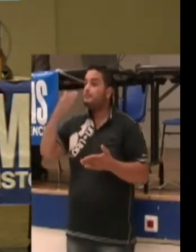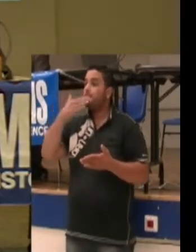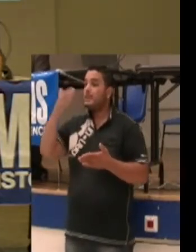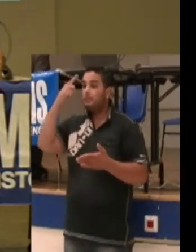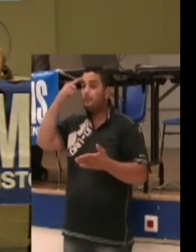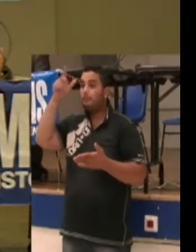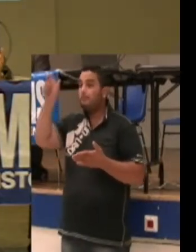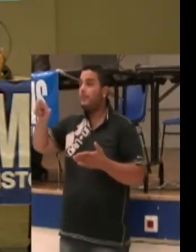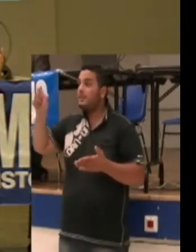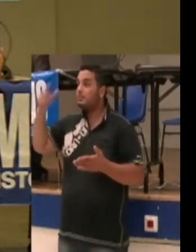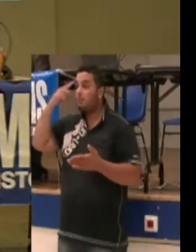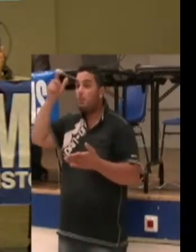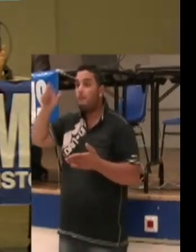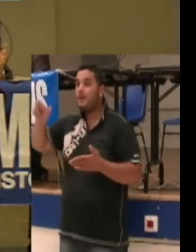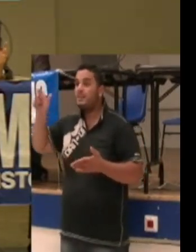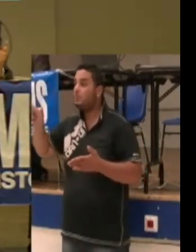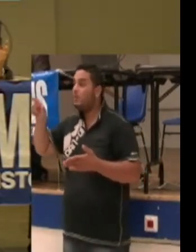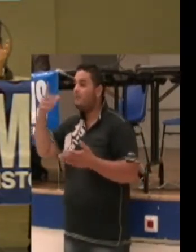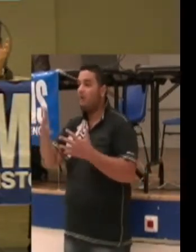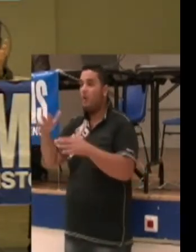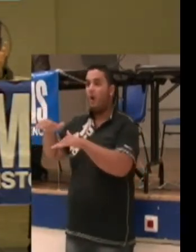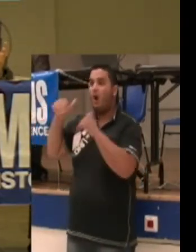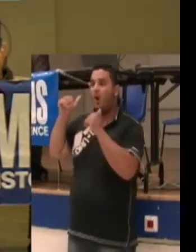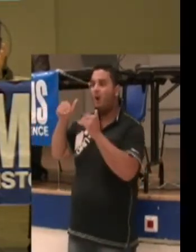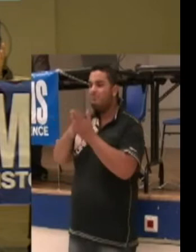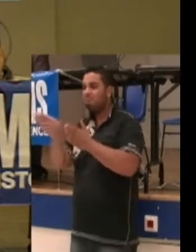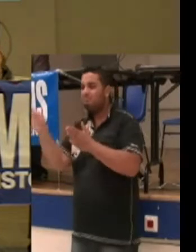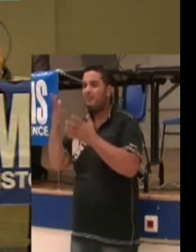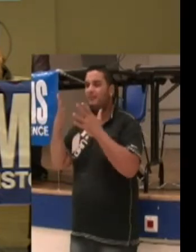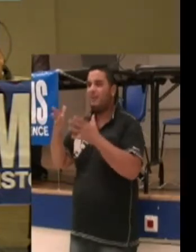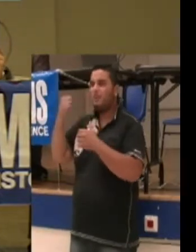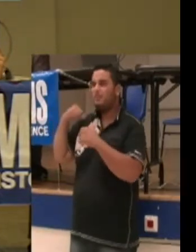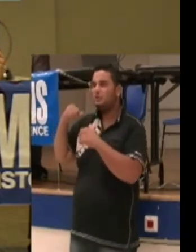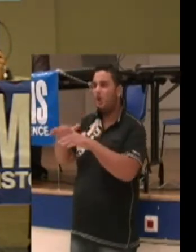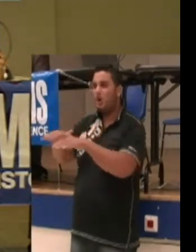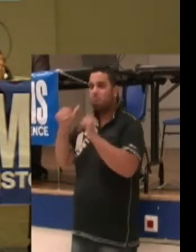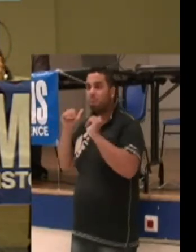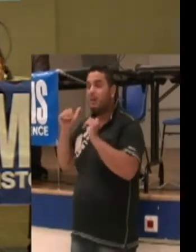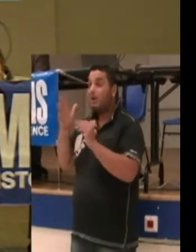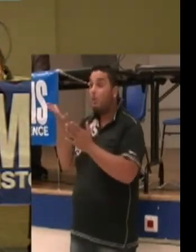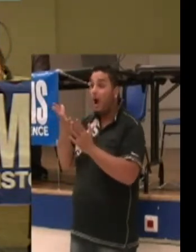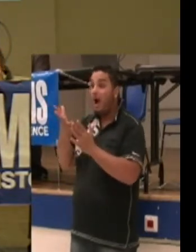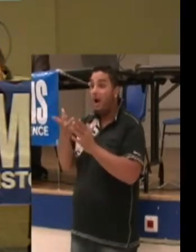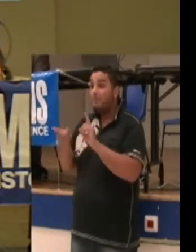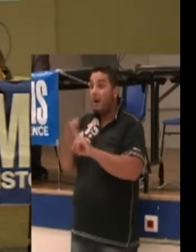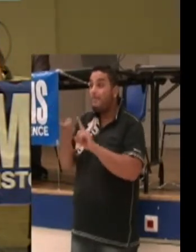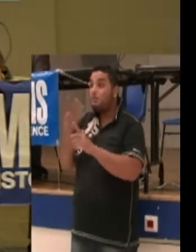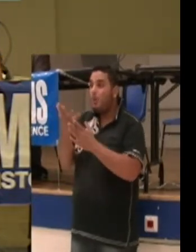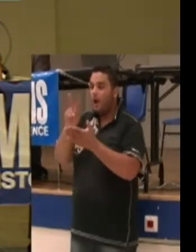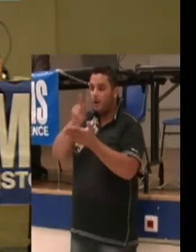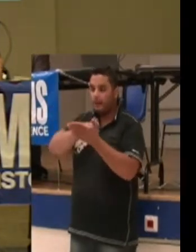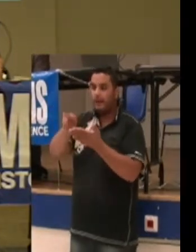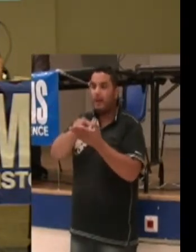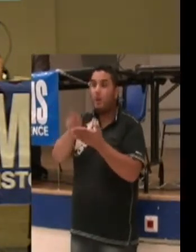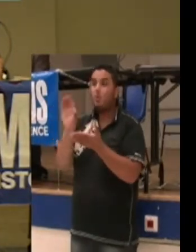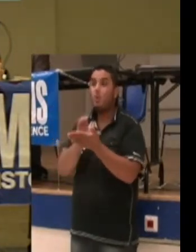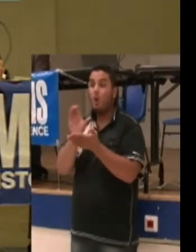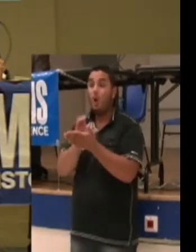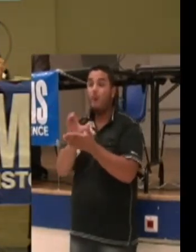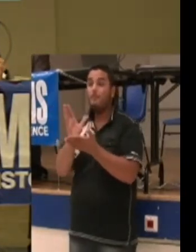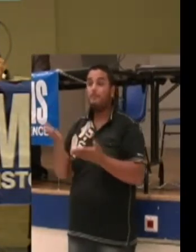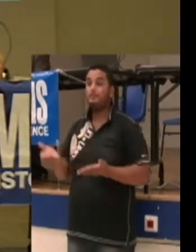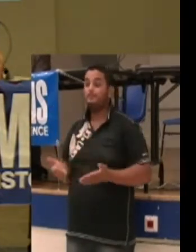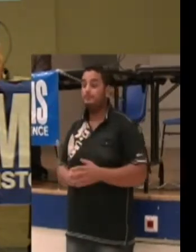aydiyakum. À l'époque, Mekwaz, le prophète sallallahu alayhi wa sallam, le Coran descend sur lui, et les compagnons viennent lui dire,